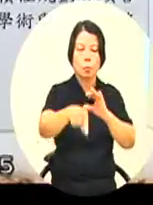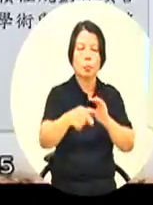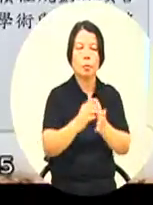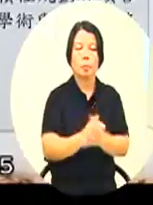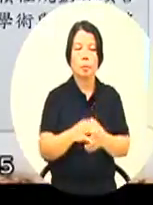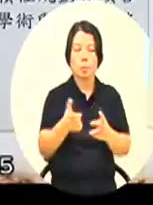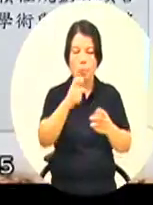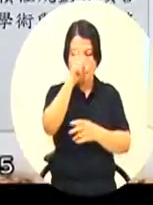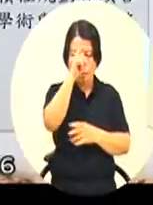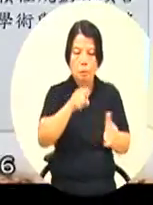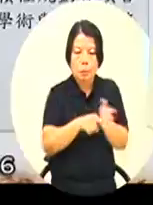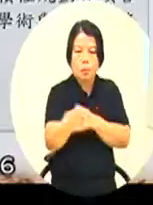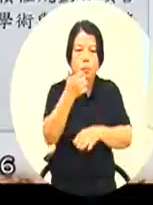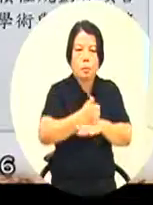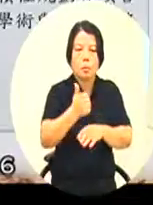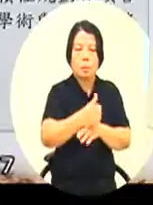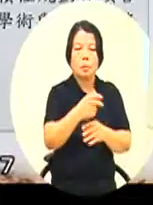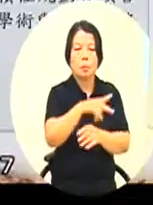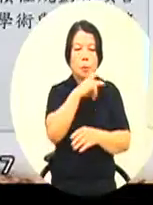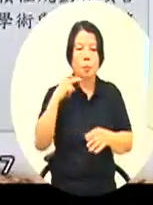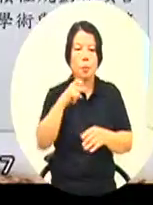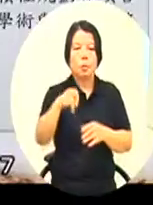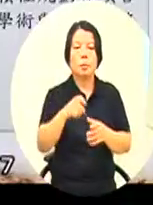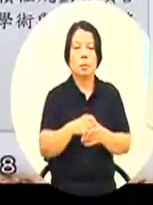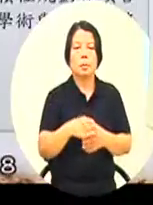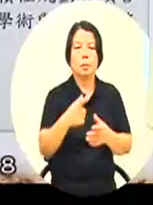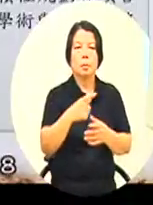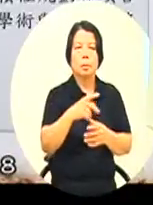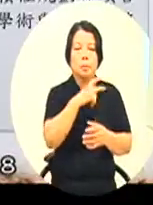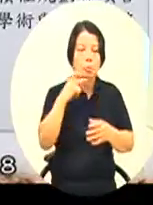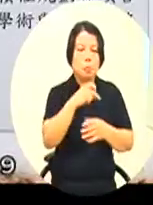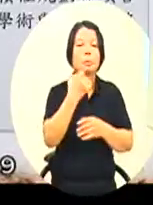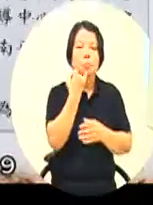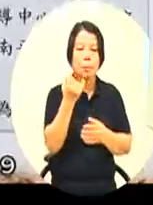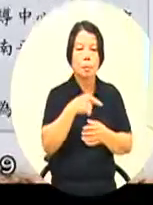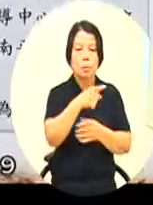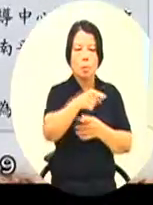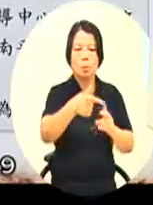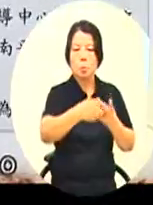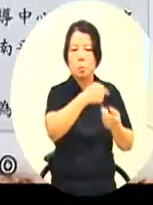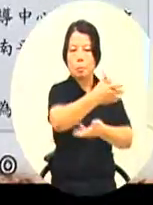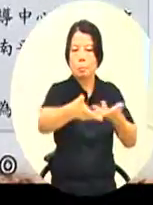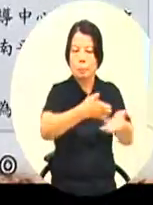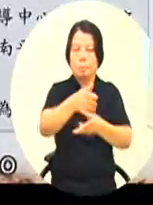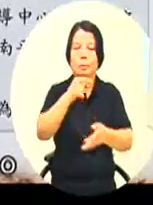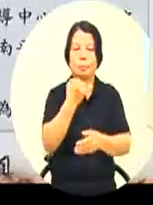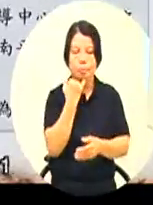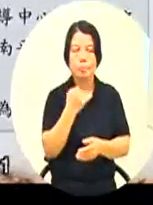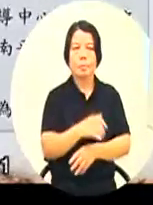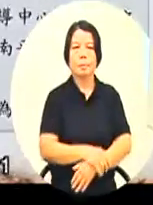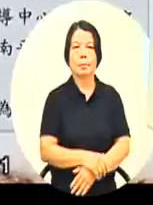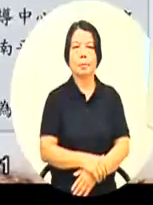的专任老师有一两门的英文全英语课程跟他们可以互动。好，来下一页。